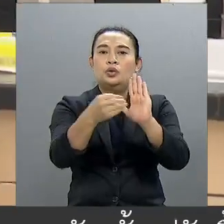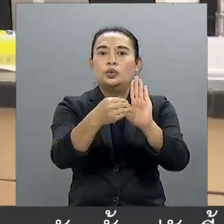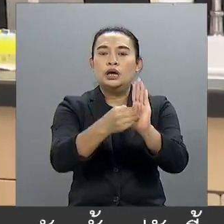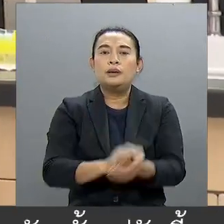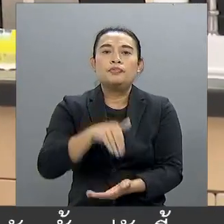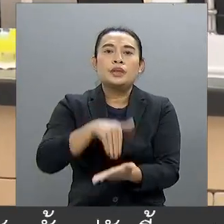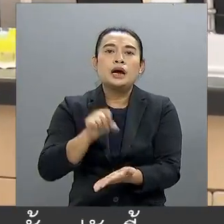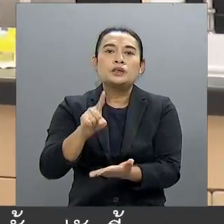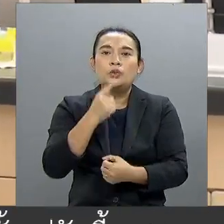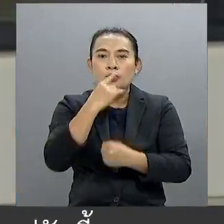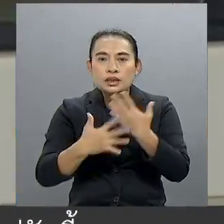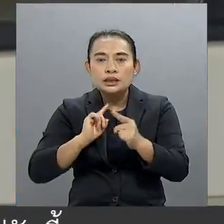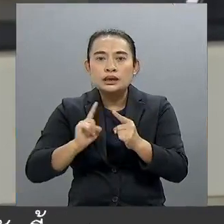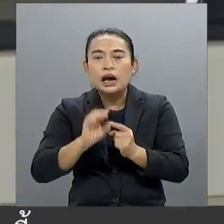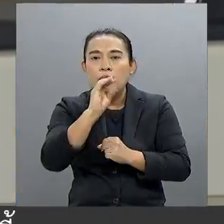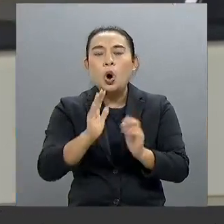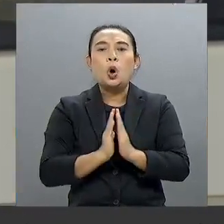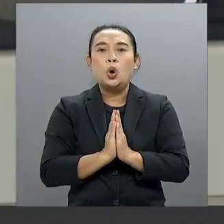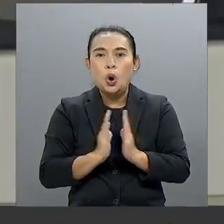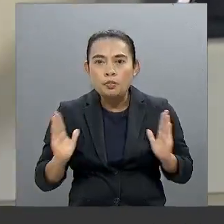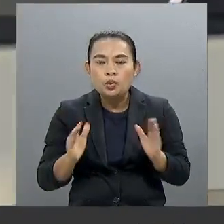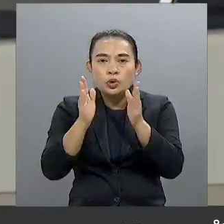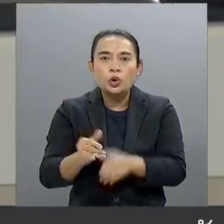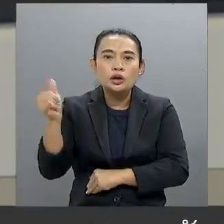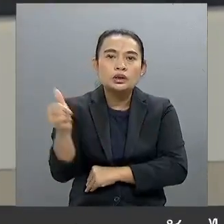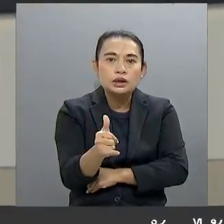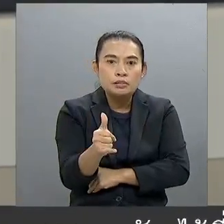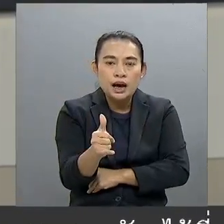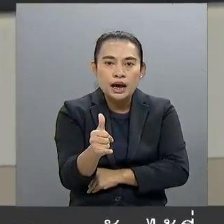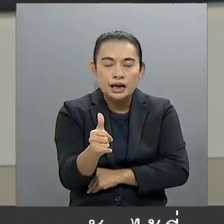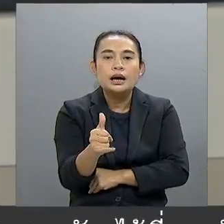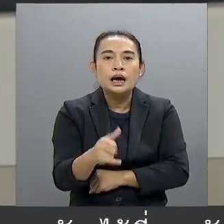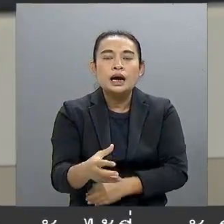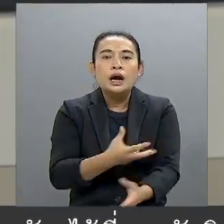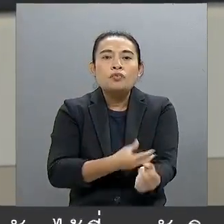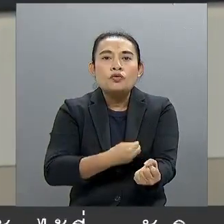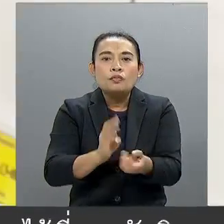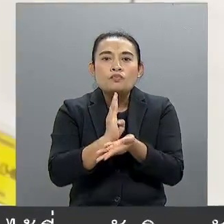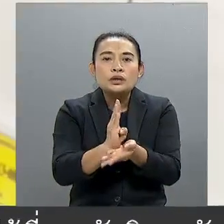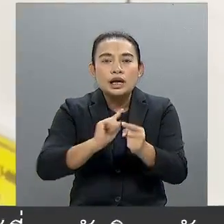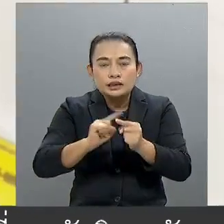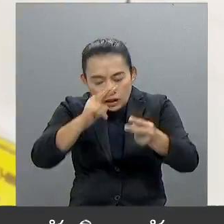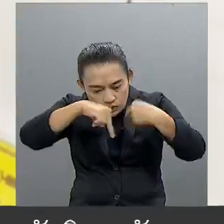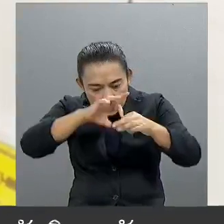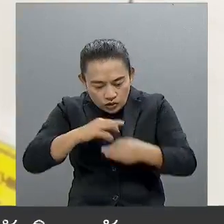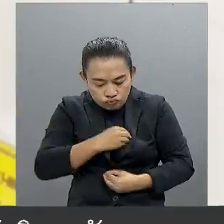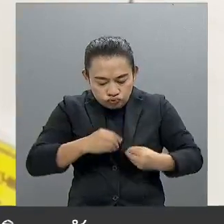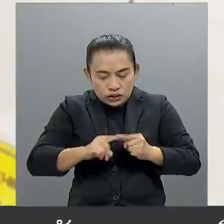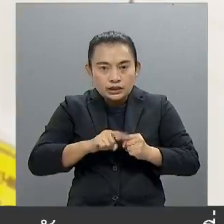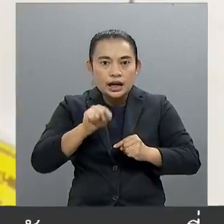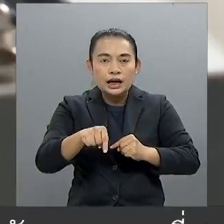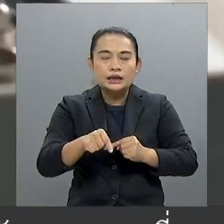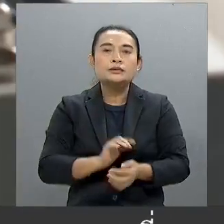โร่ทั้งหลายที่สละเวลามาตรวจเลือดและบริจาคพลาสมาเพื่อการรักษาผู้ป่วยในอนาคตโดยโครงการนี้จะยังคงด